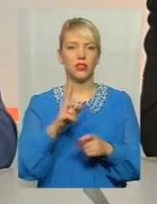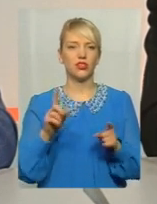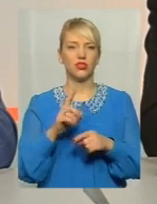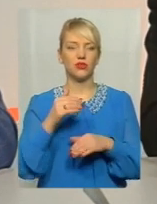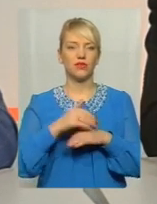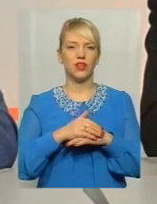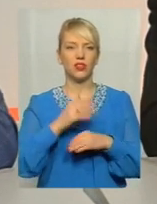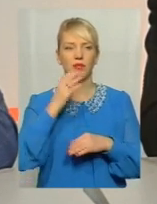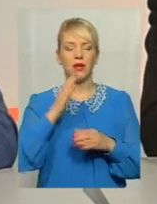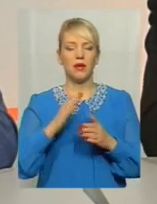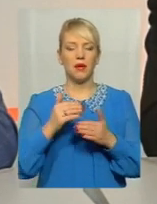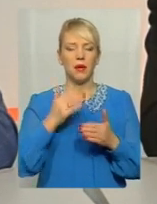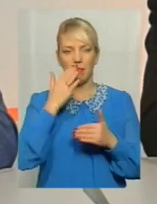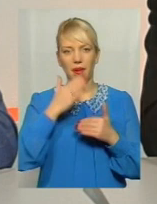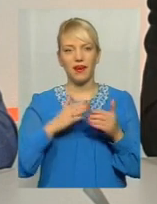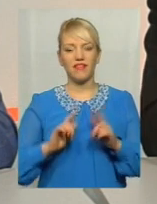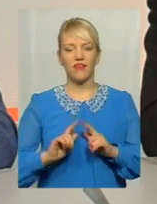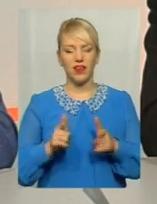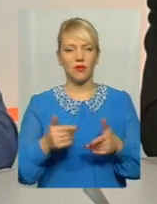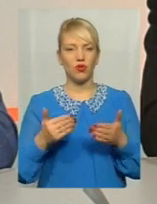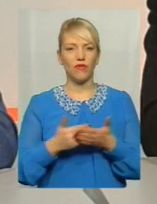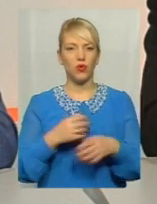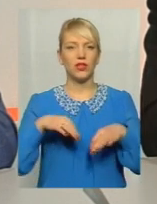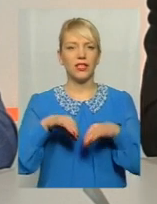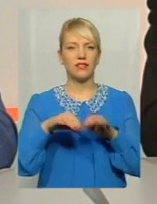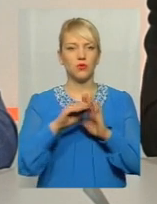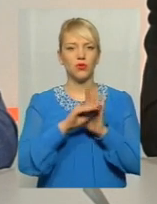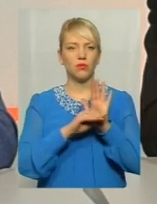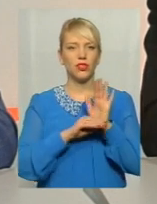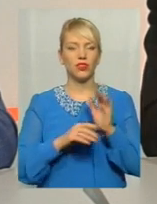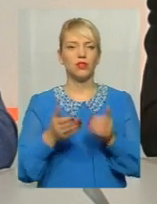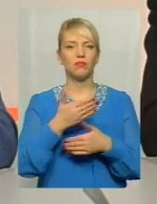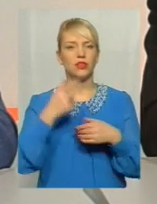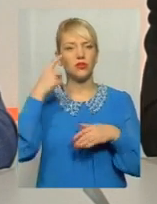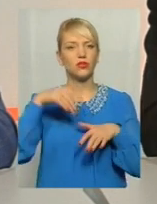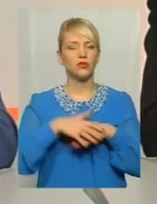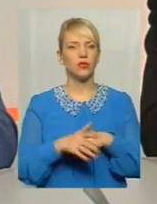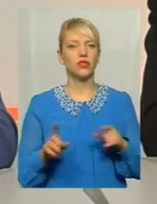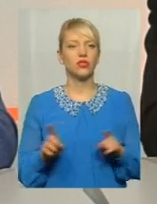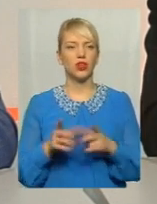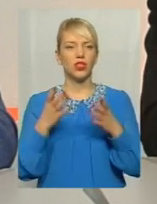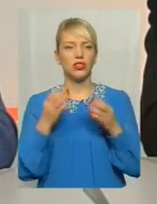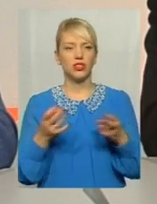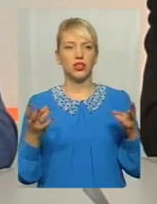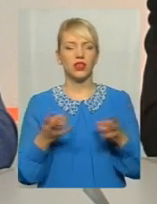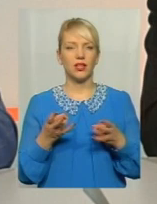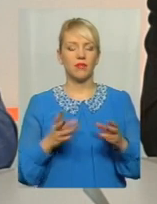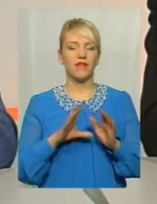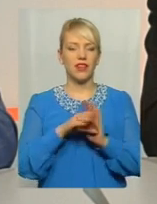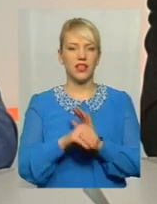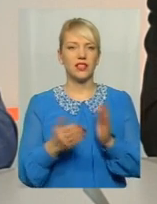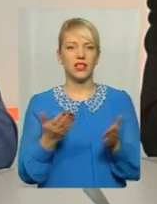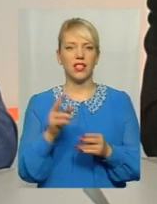ввечері перед введенням нової транспортної мережі ми десь зрозуміли, що треба ще внести